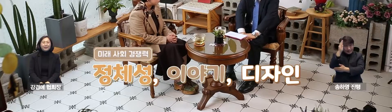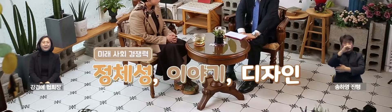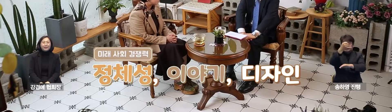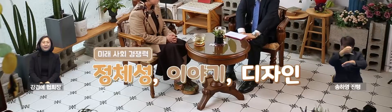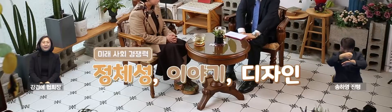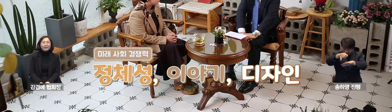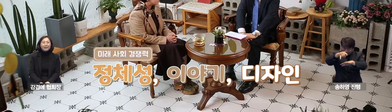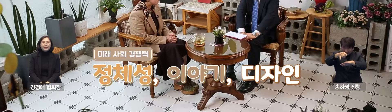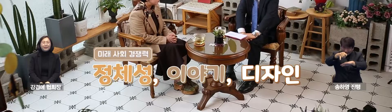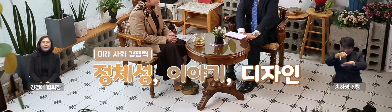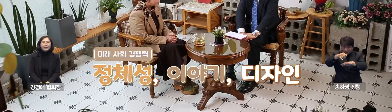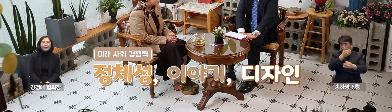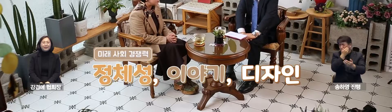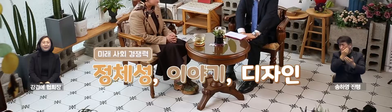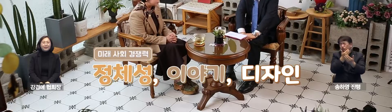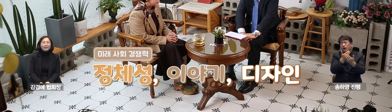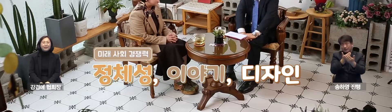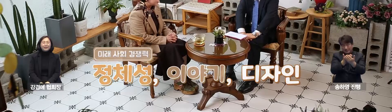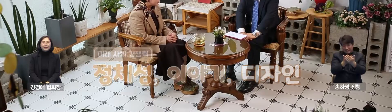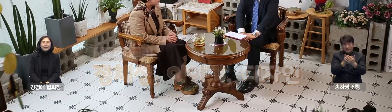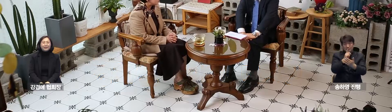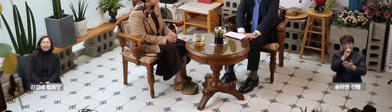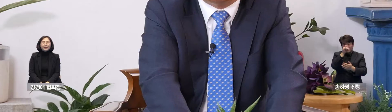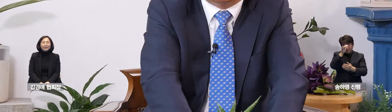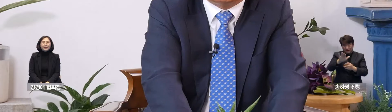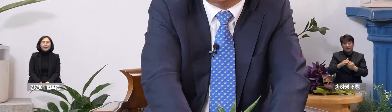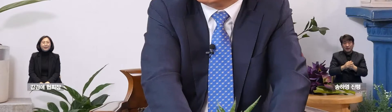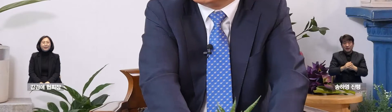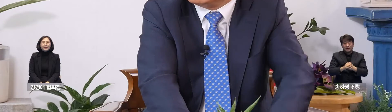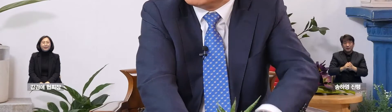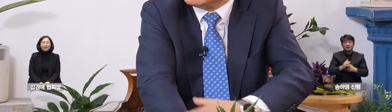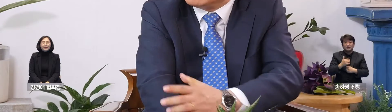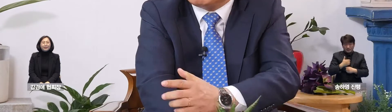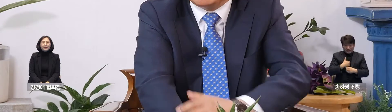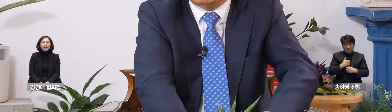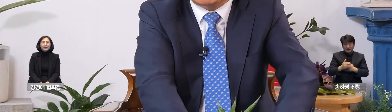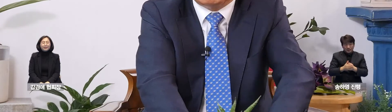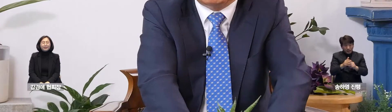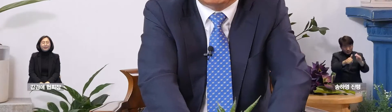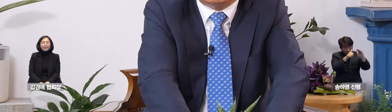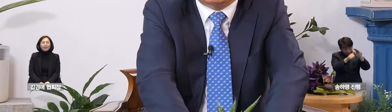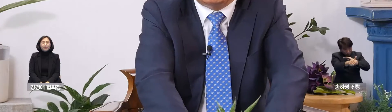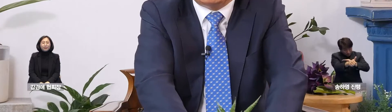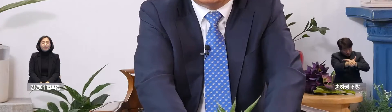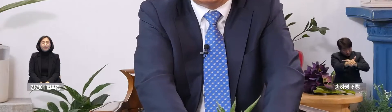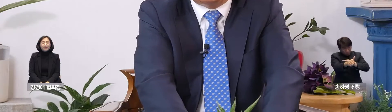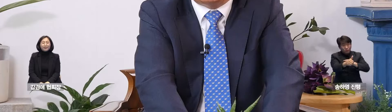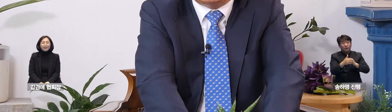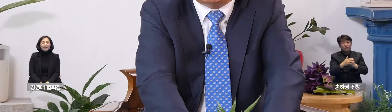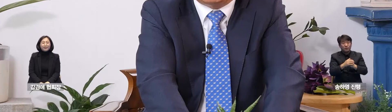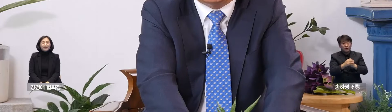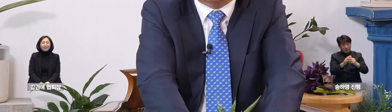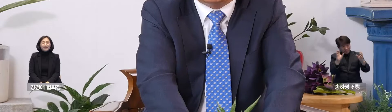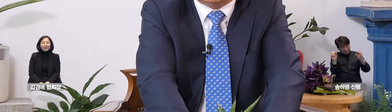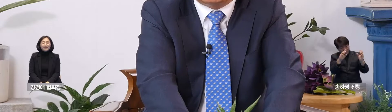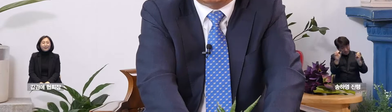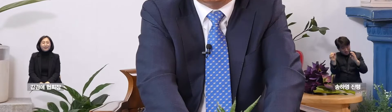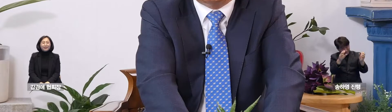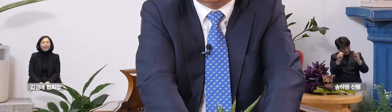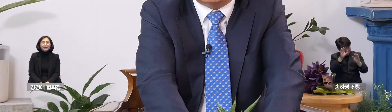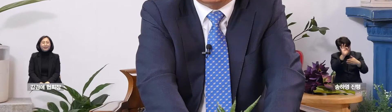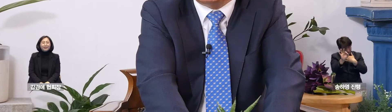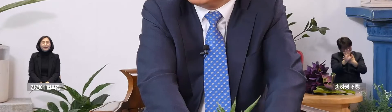디자인 이게 굉장히 중요하다 이런 말씀을 하는데 제가 이렇게 대표님하고 대화하다